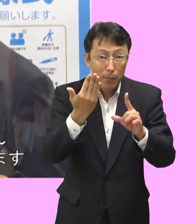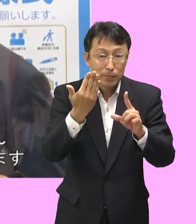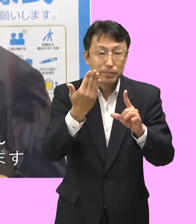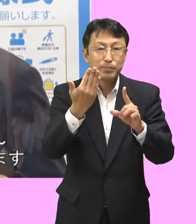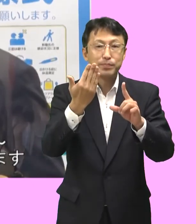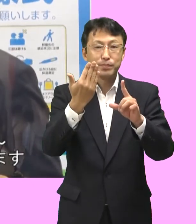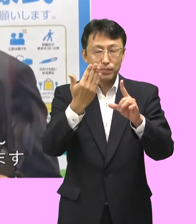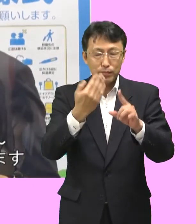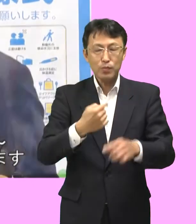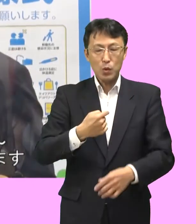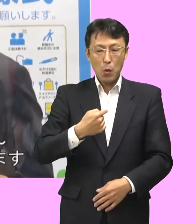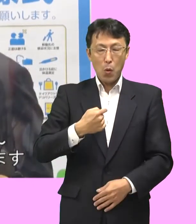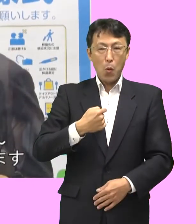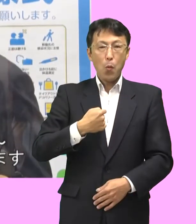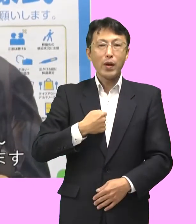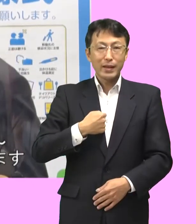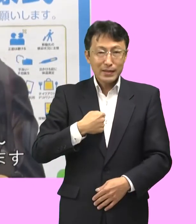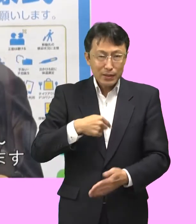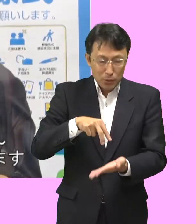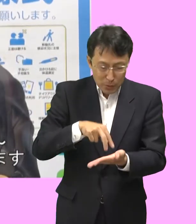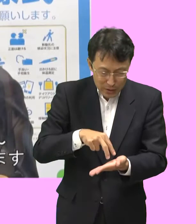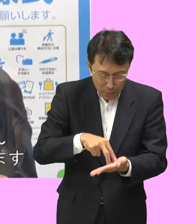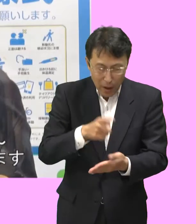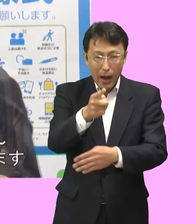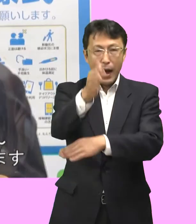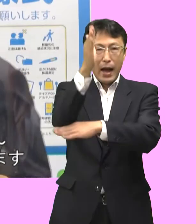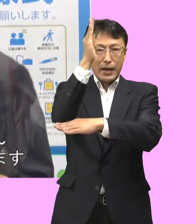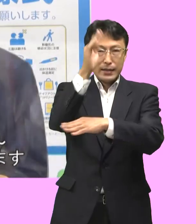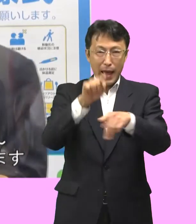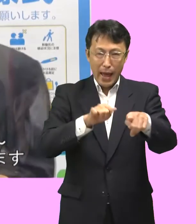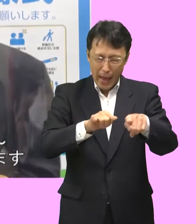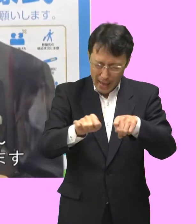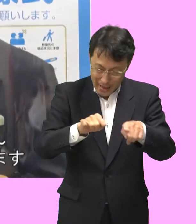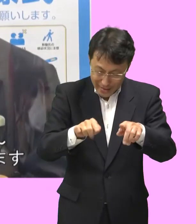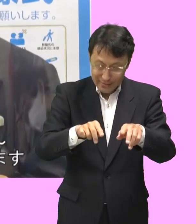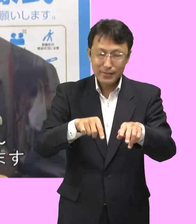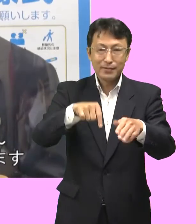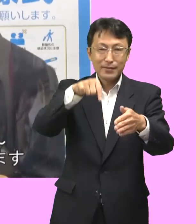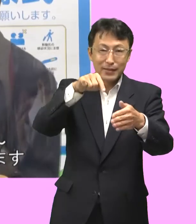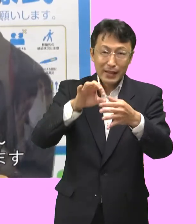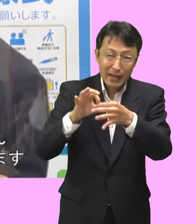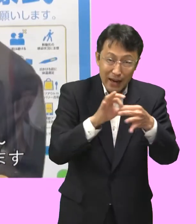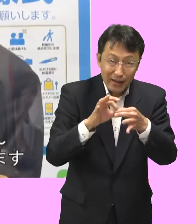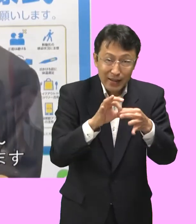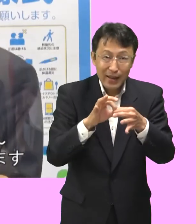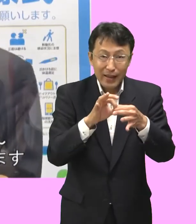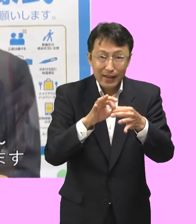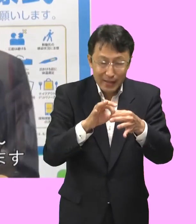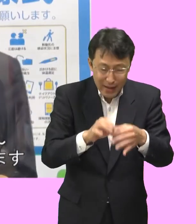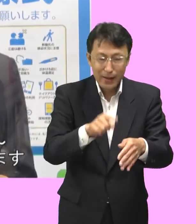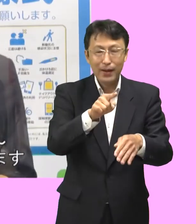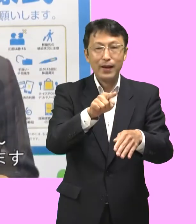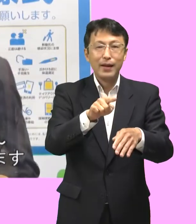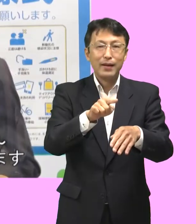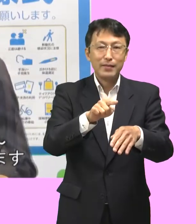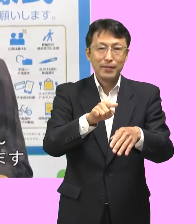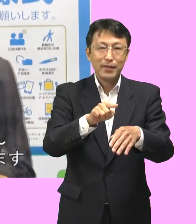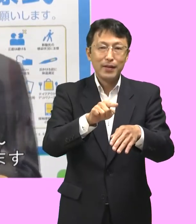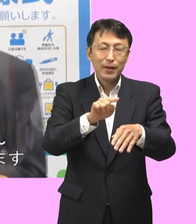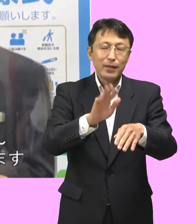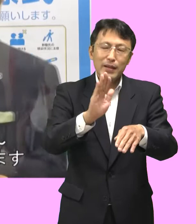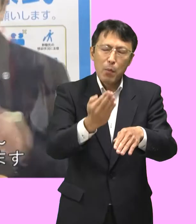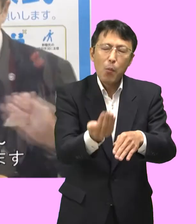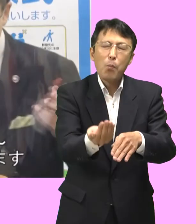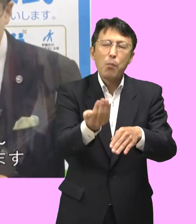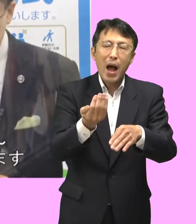まあ、あくまでも我々の政治上こうしているものでありまして、まあ、その前にですね、郵送でハガキでもお執行いただいても我々